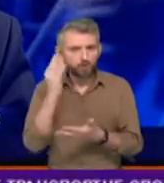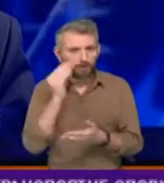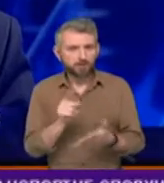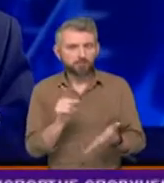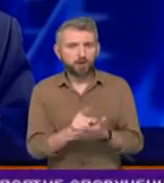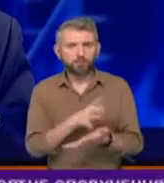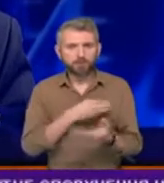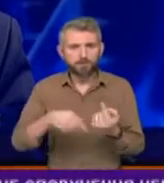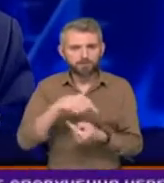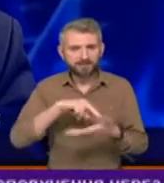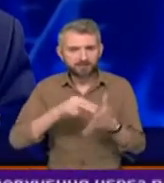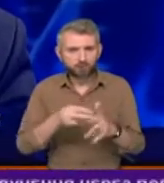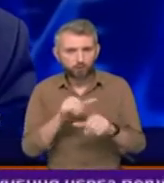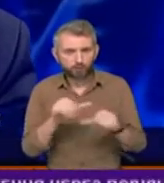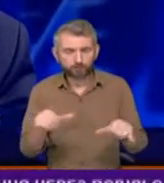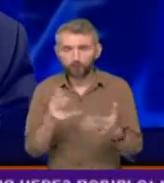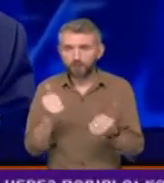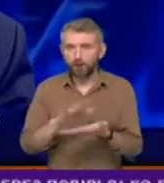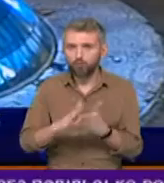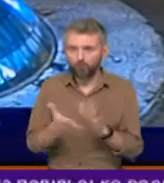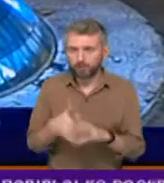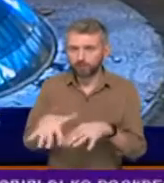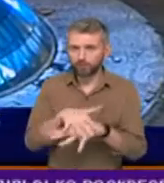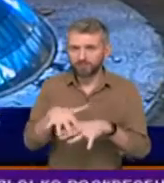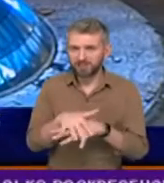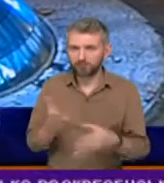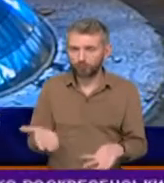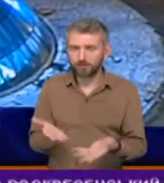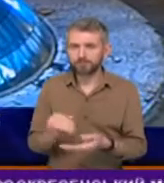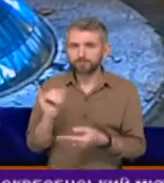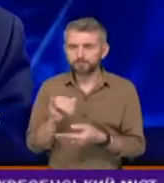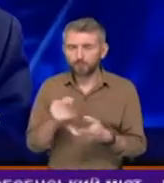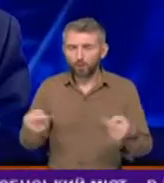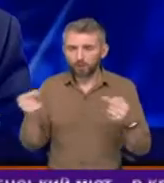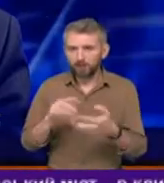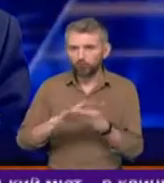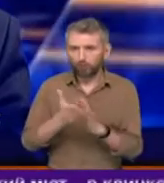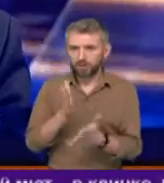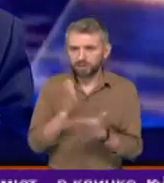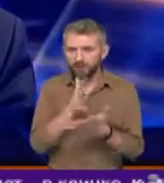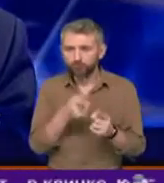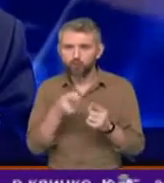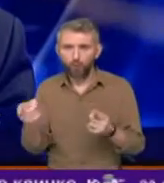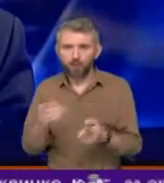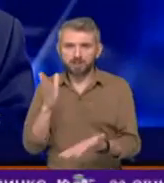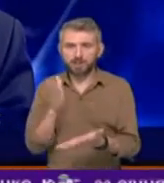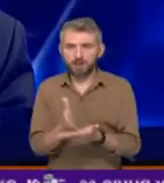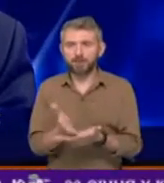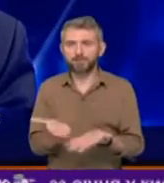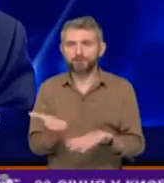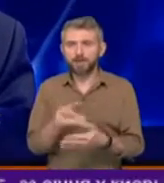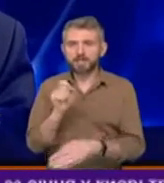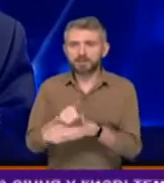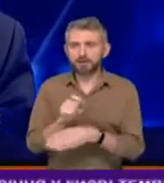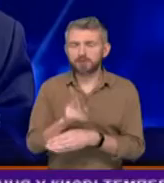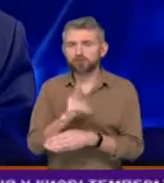такий би, якби, бізнес-план розвитку? Так, це угода з суспільством. В конкретній угоді є строки, є